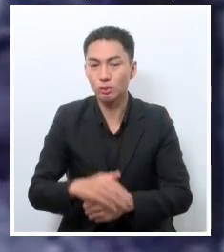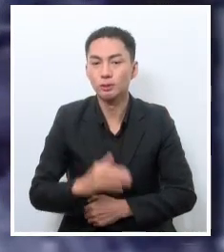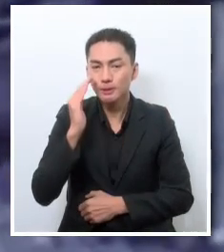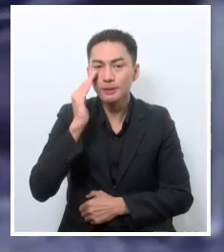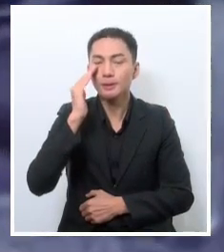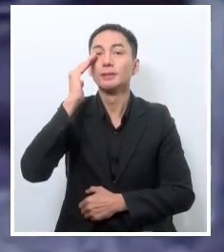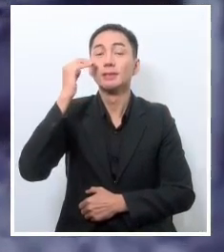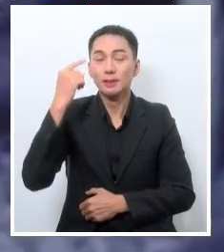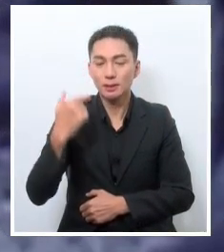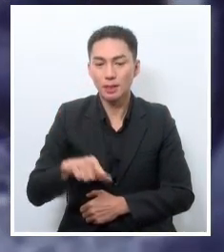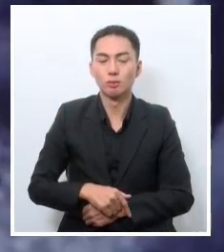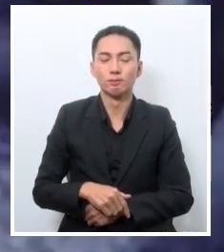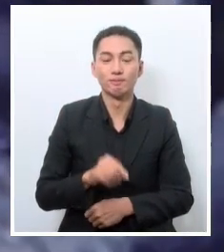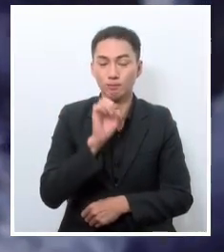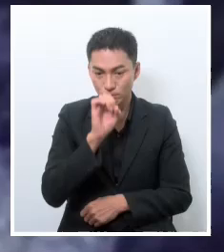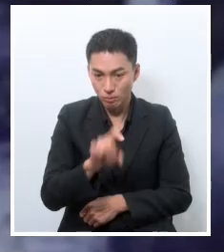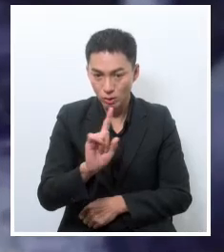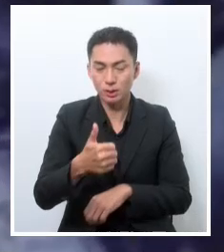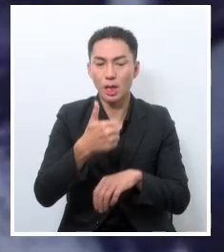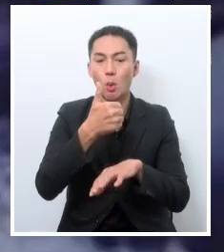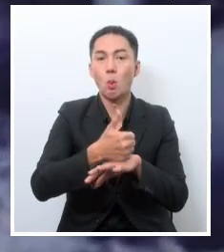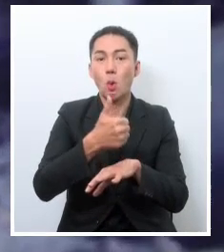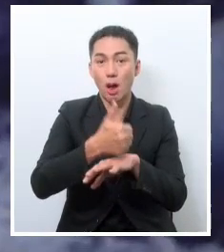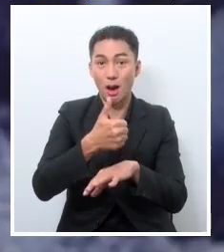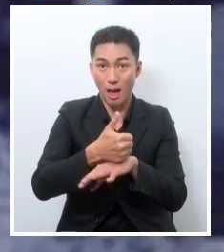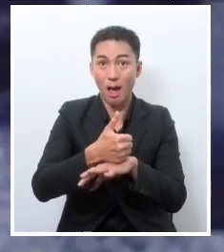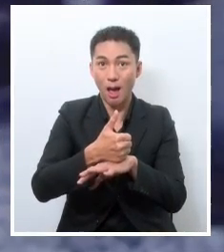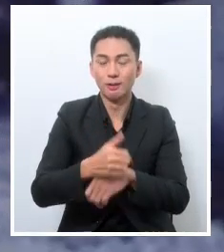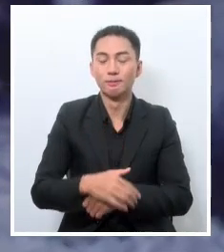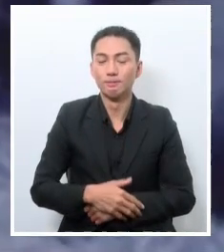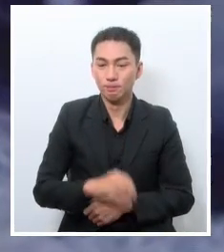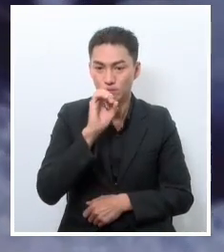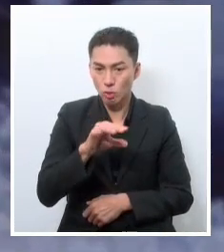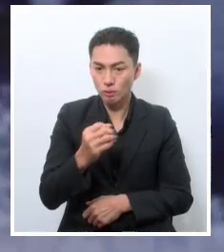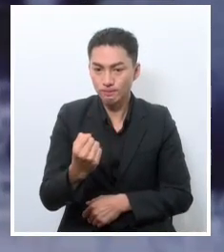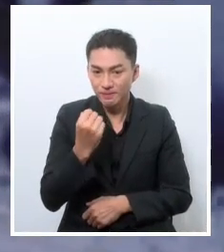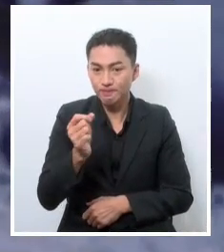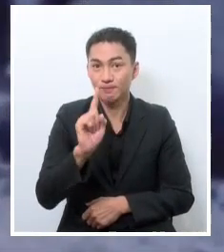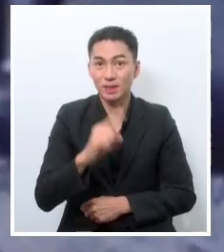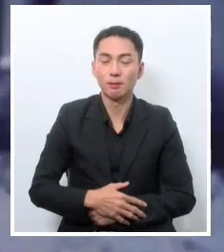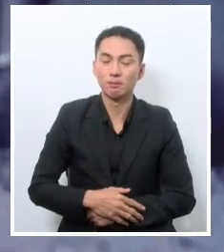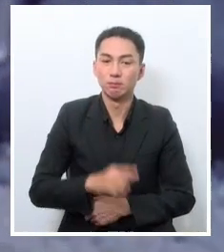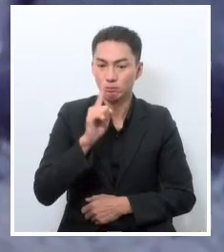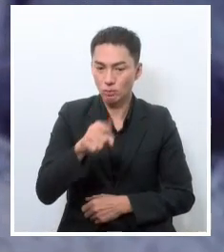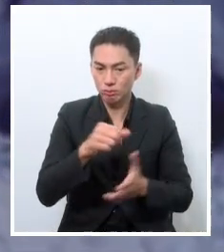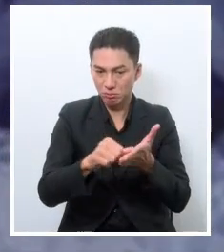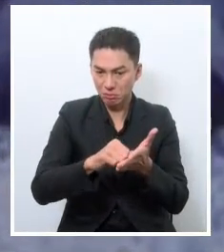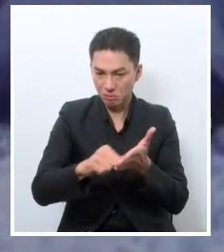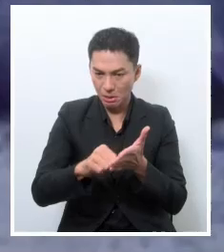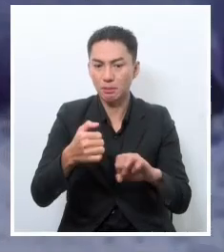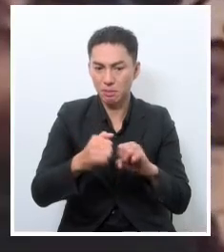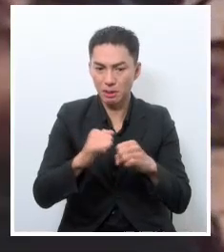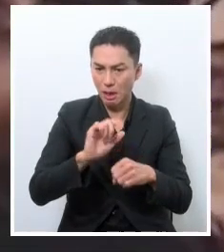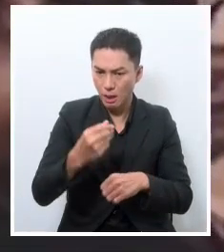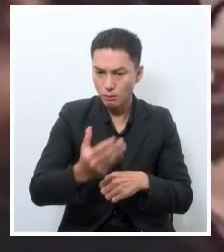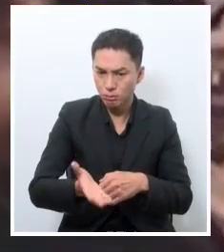สั่งกับพณโฑสมศักดิ์ปัญจมานนท์แม่ทัพภาคที่ 3ด้วยพระสุรเสียงอันหนักแน่นว่าจะต้องไปแก้ไขสถานการณ์ให้ดี